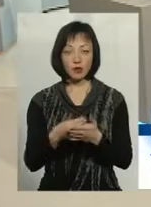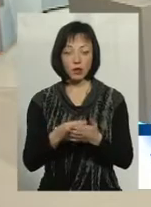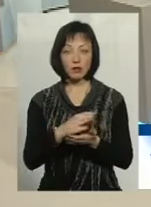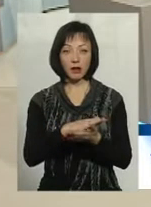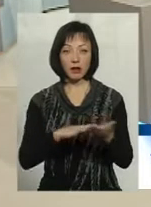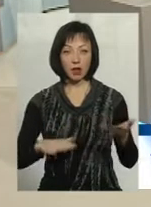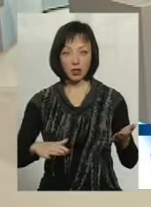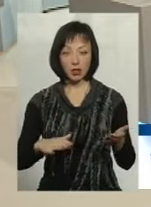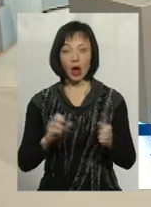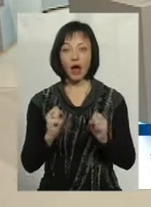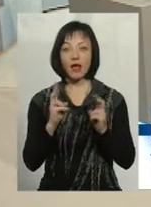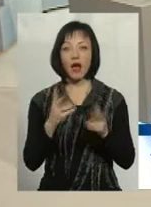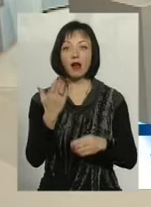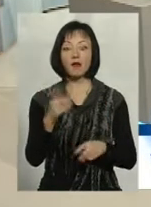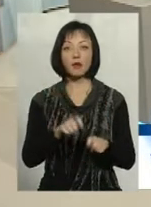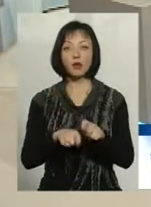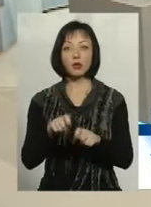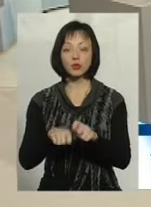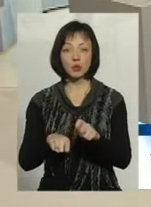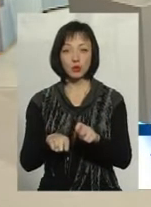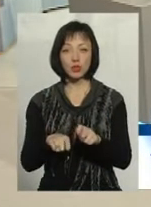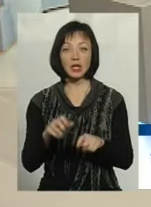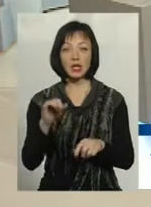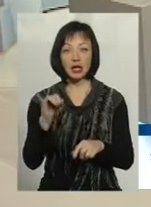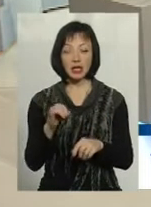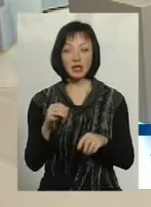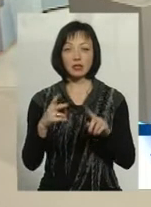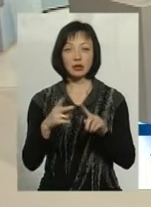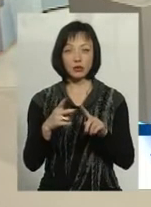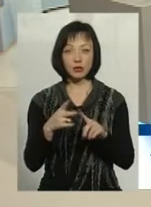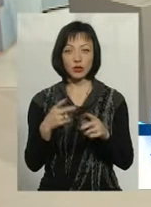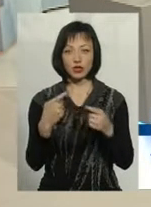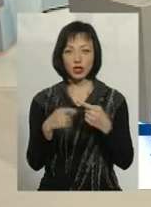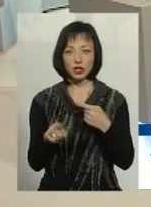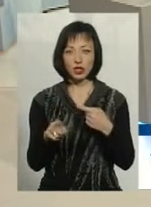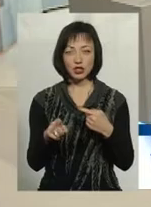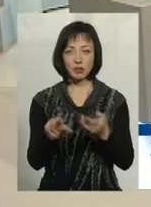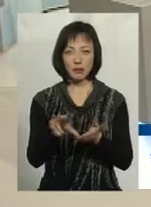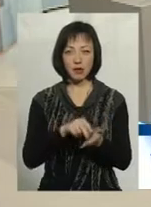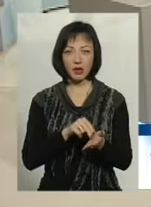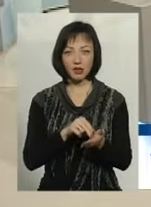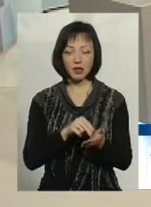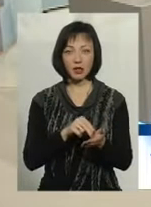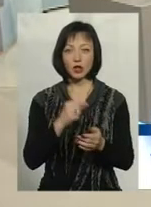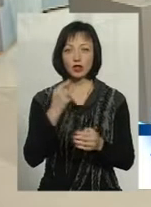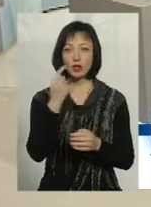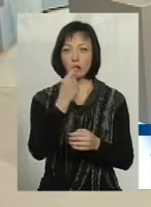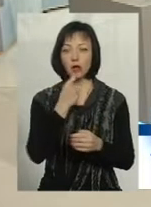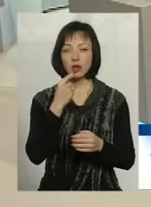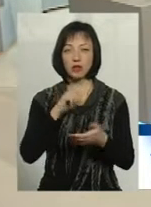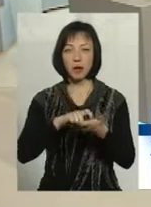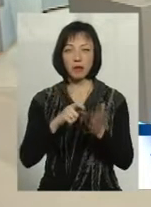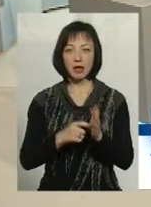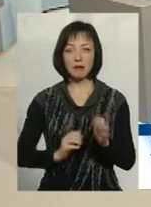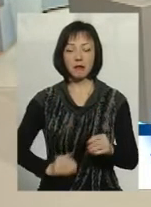медикам і бюджетній сфері. У нас є телефонний дзвінок, давайте перервемося, далі продовжимо. Слухаю вас, говоріть, будь ласка.